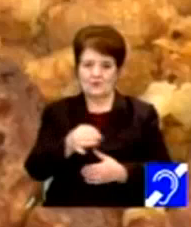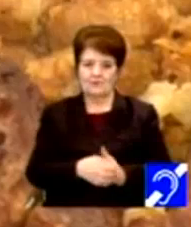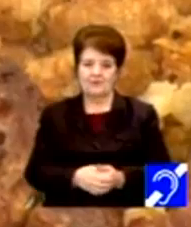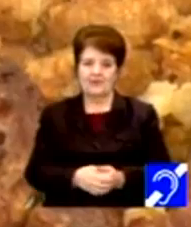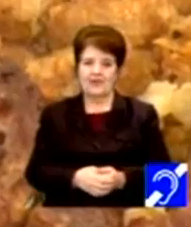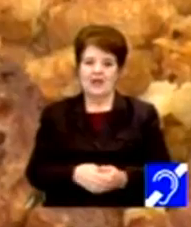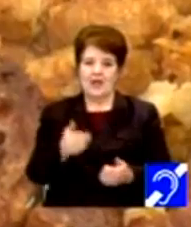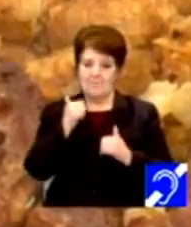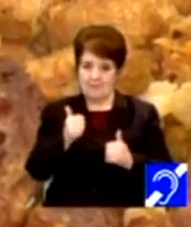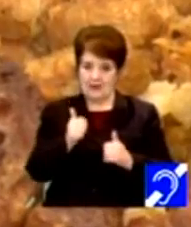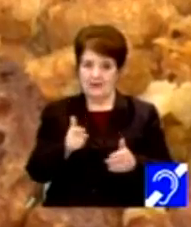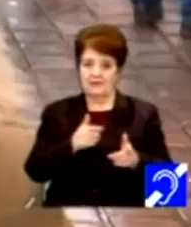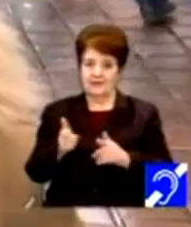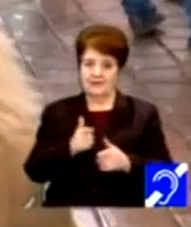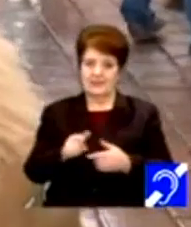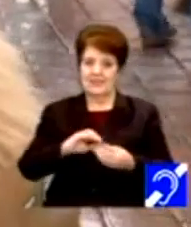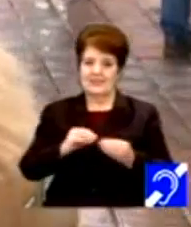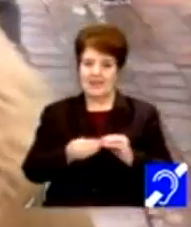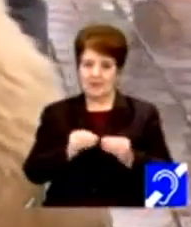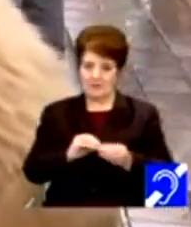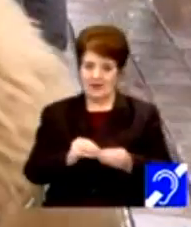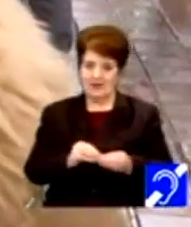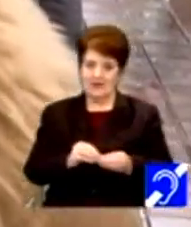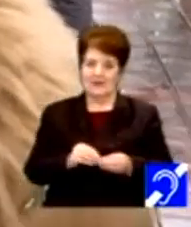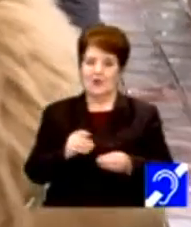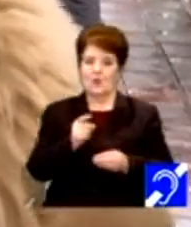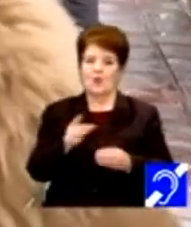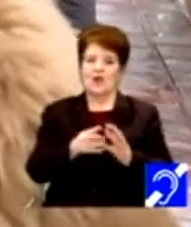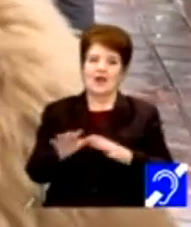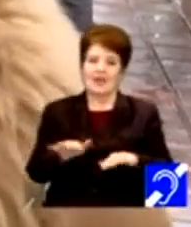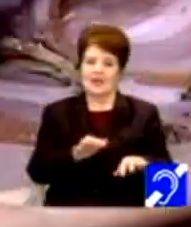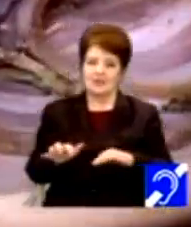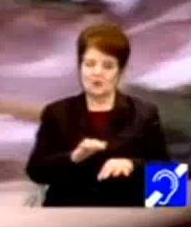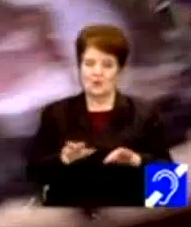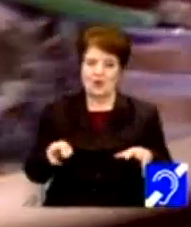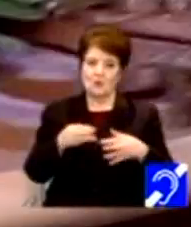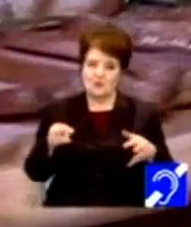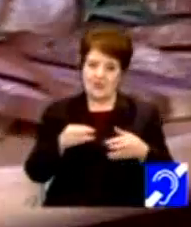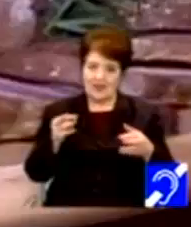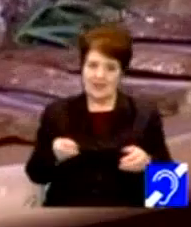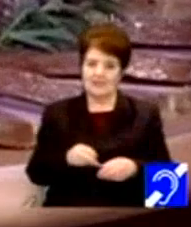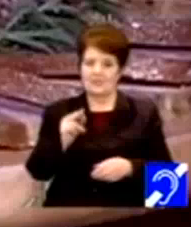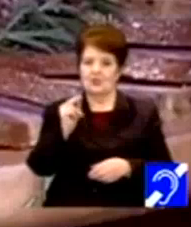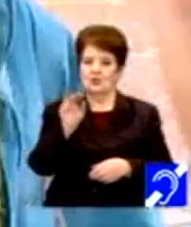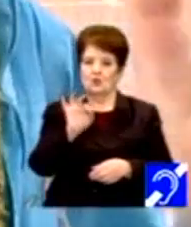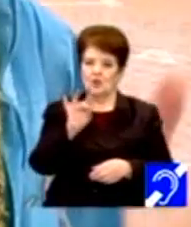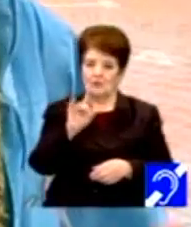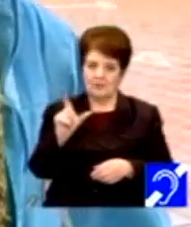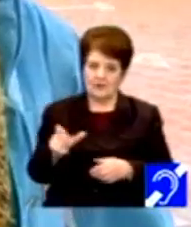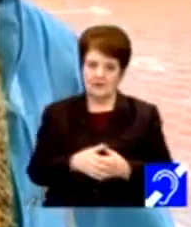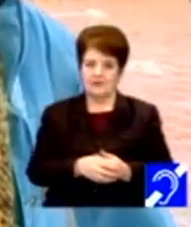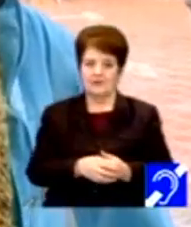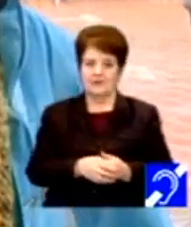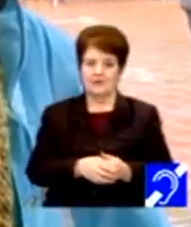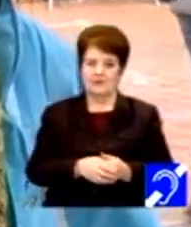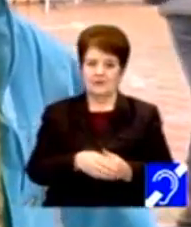Ce ați gătit? Fică mea sarmale, eu restul, cu răcitură, cu o salată de băf, cu ciorbă de burtă. Mâncăm